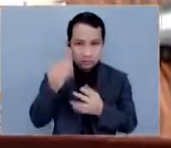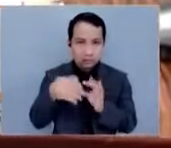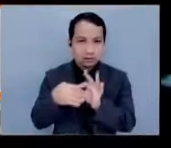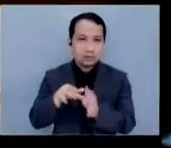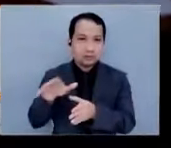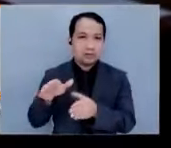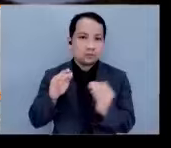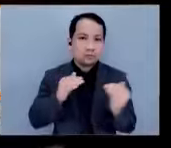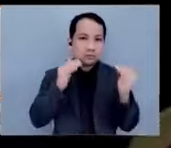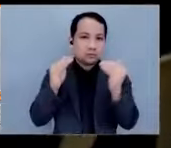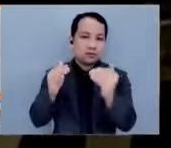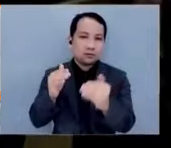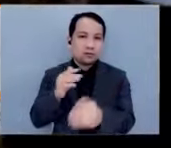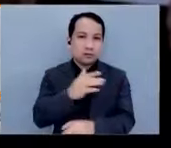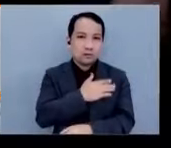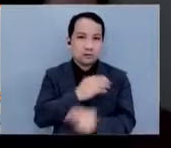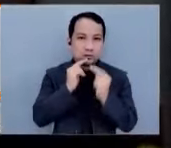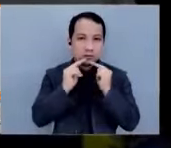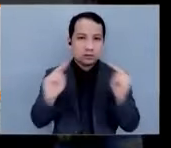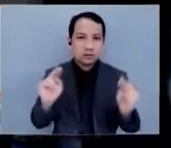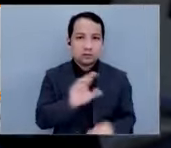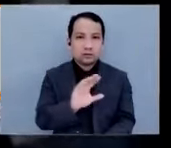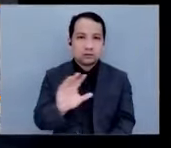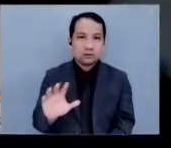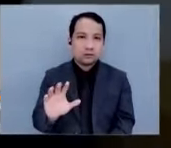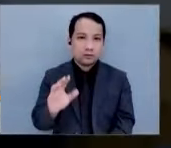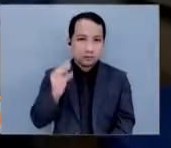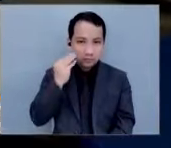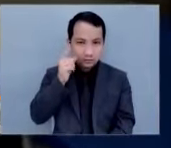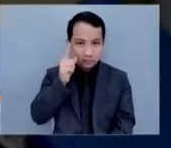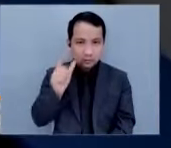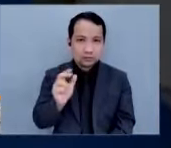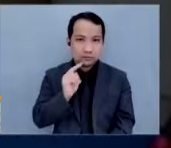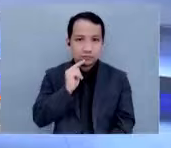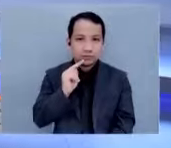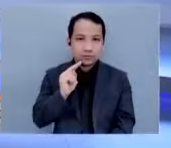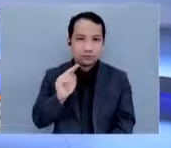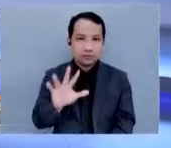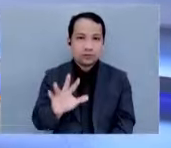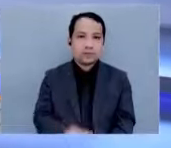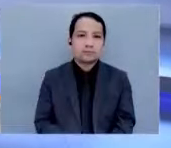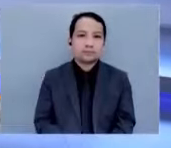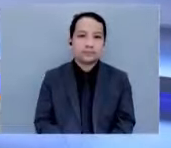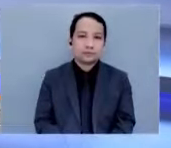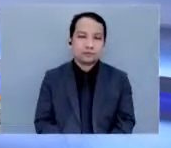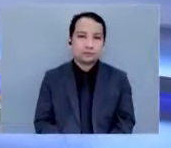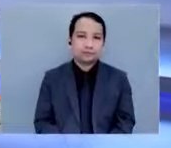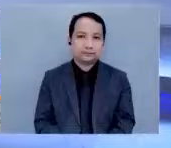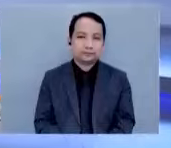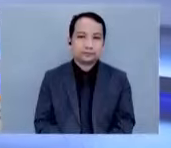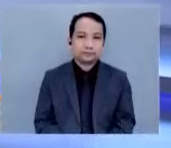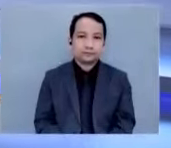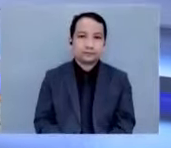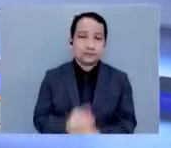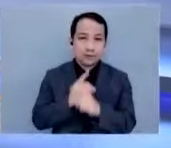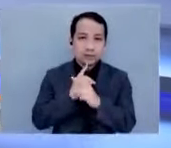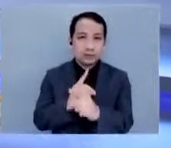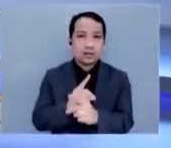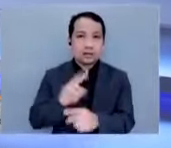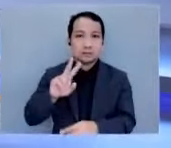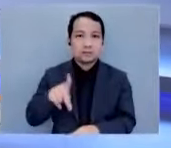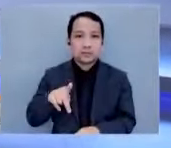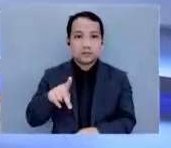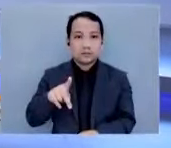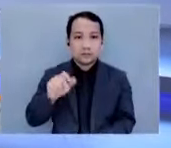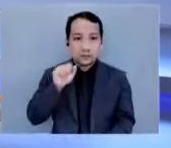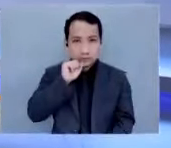promotion. Nagbabalita mula sa Frontline, Mean Los Baños, News 5. Dinepensahan ni Vice President Sara